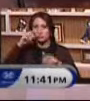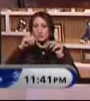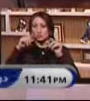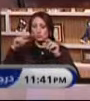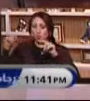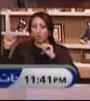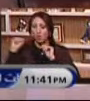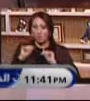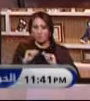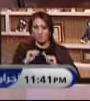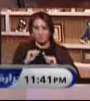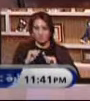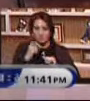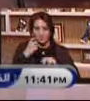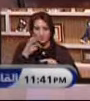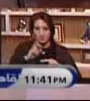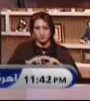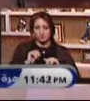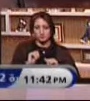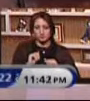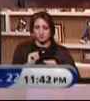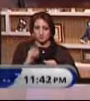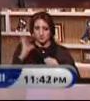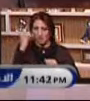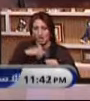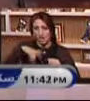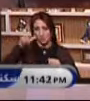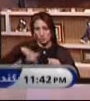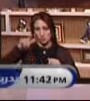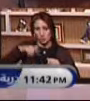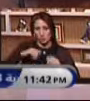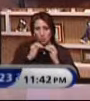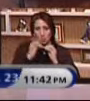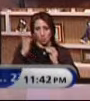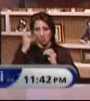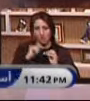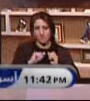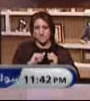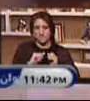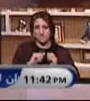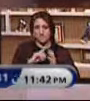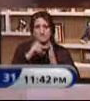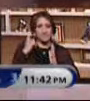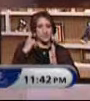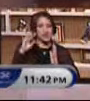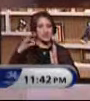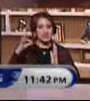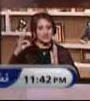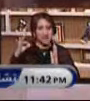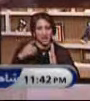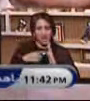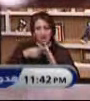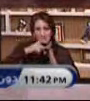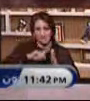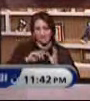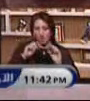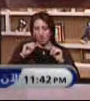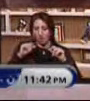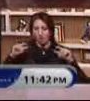عنصر؟ 16 عنصرا، تمام؟ نعم. يبدا من الذهب لغايه